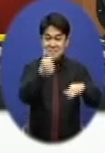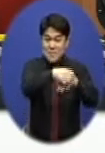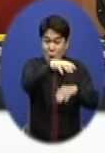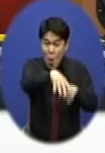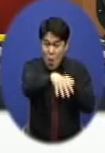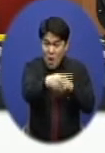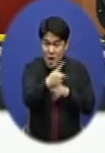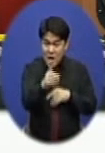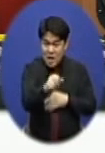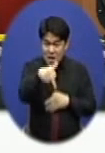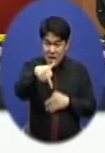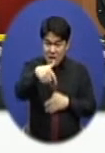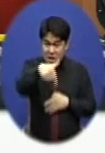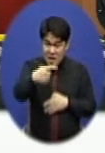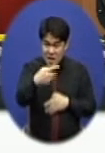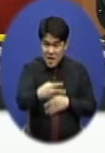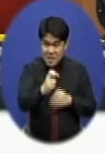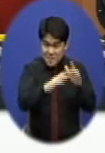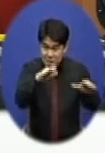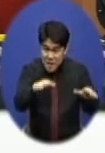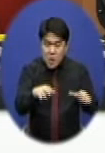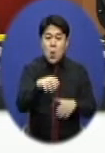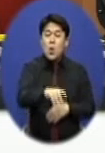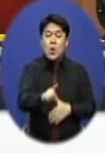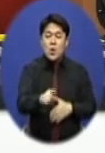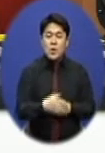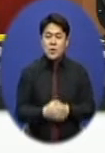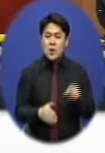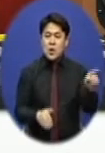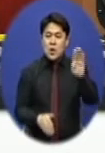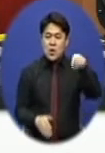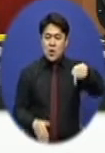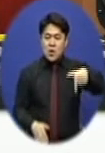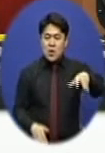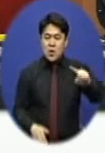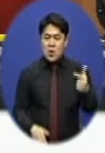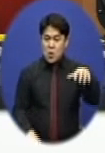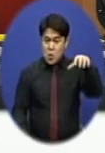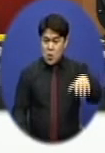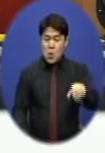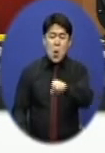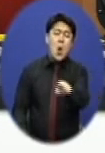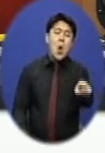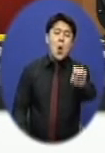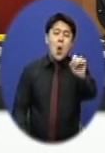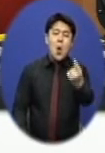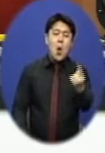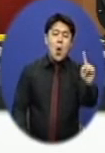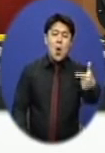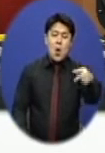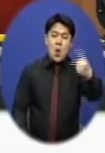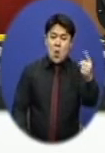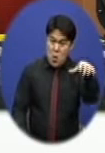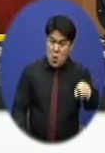예, 땅끝마을에서 태어났습니다. 해남 어디세요? 해남 북평면. 네. 완도 있는데. 그